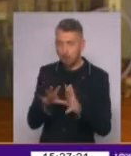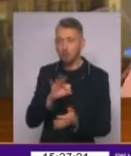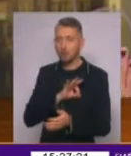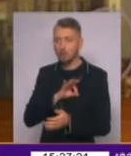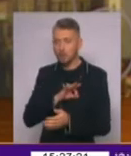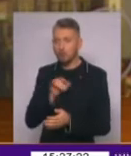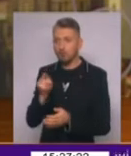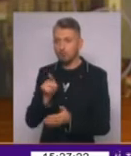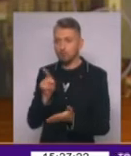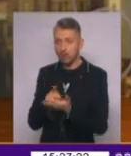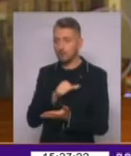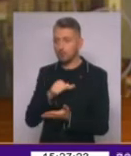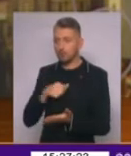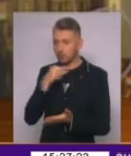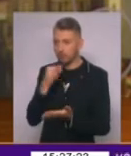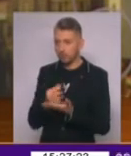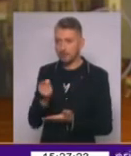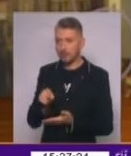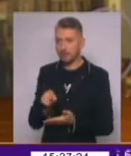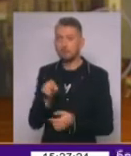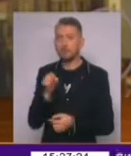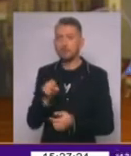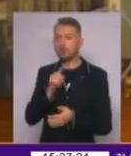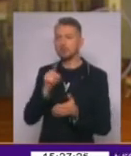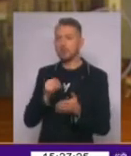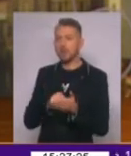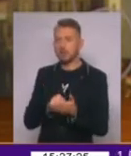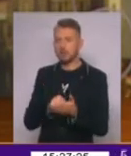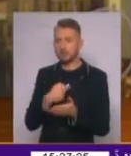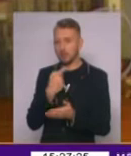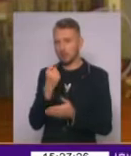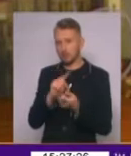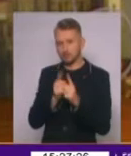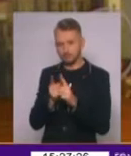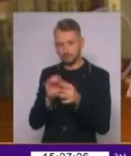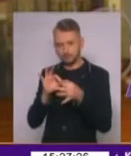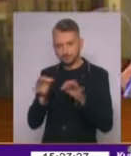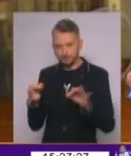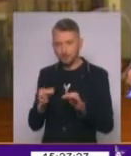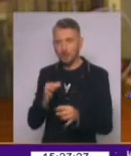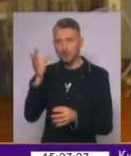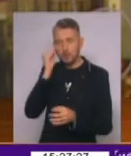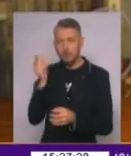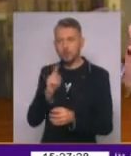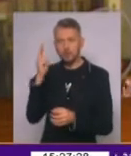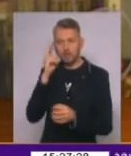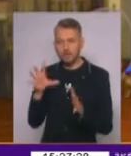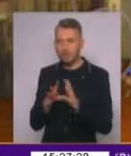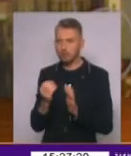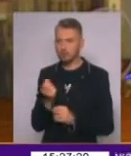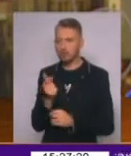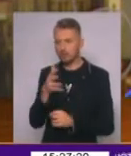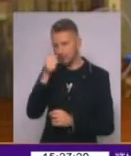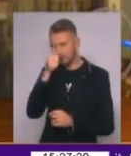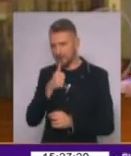має самостійно відповідати за це. І отут питання, я його трішки переформулюю таким чином, зважаючи на те, що Київенерго ще кілька місяців